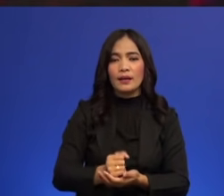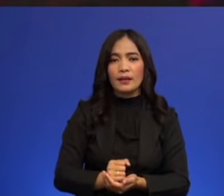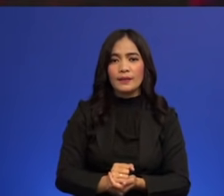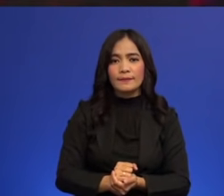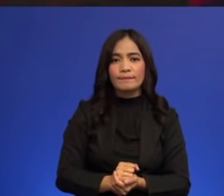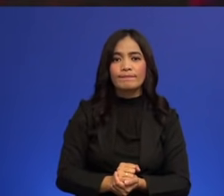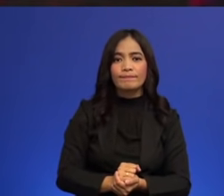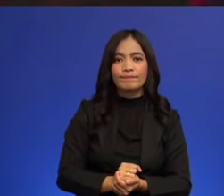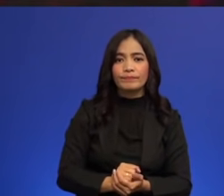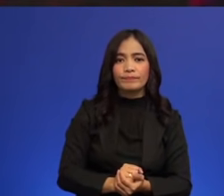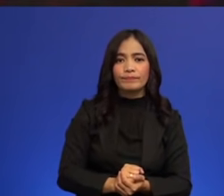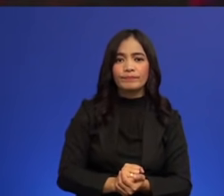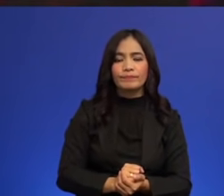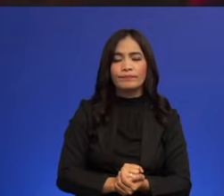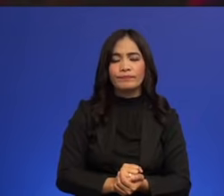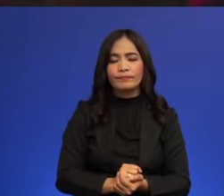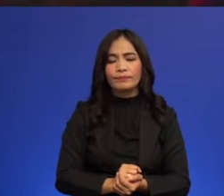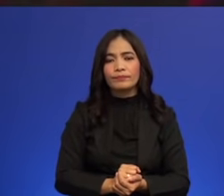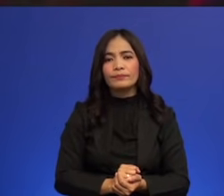kehidupan.